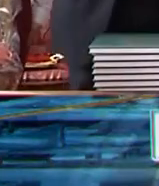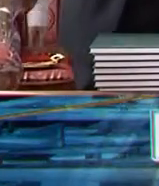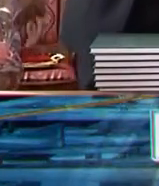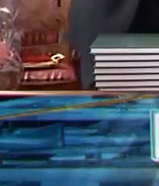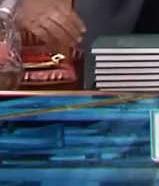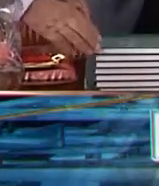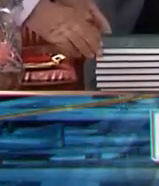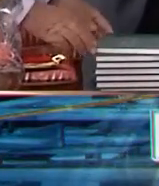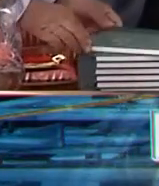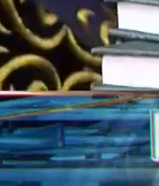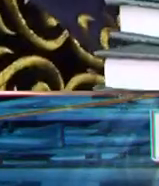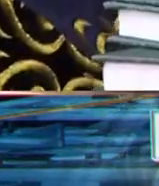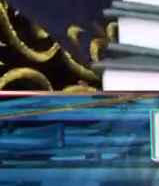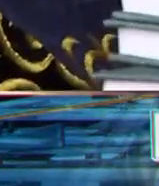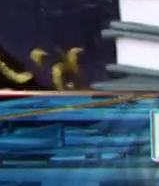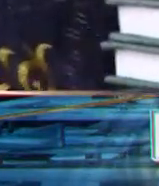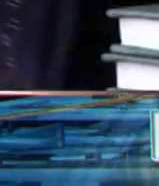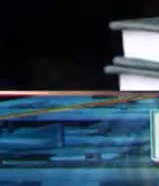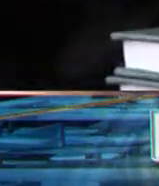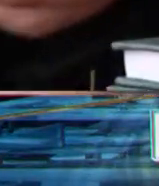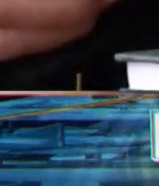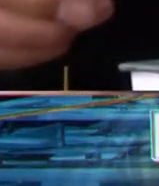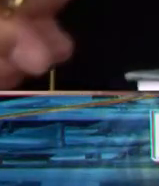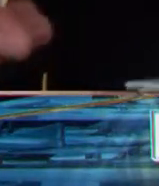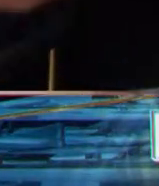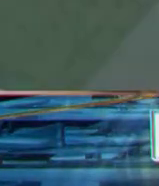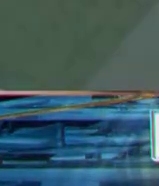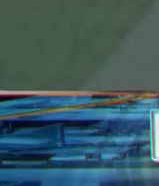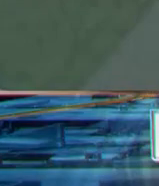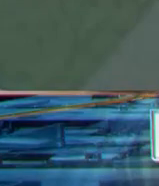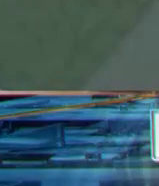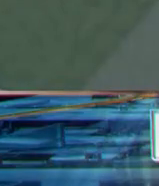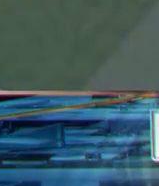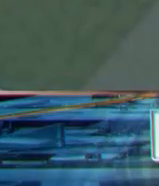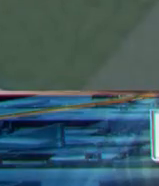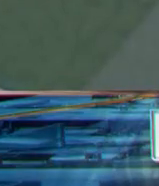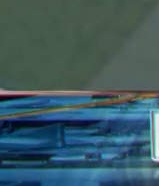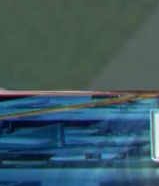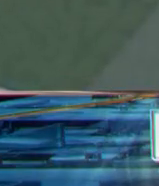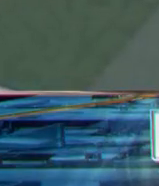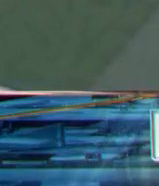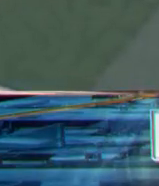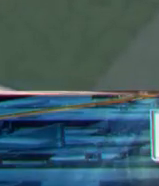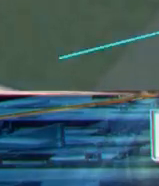Семейде адамзаттың абай атты туындының тұсауы кесілді. Кітап Алматы облысы әкімінің қолдауымен шыққан.